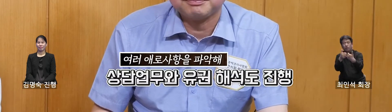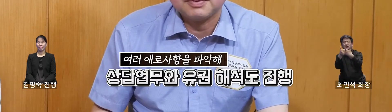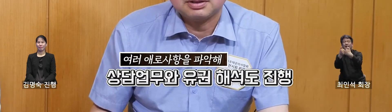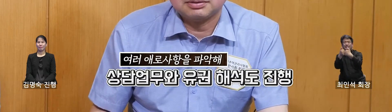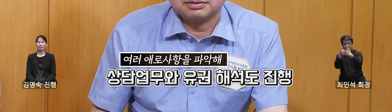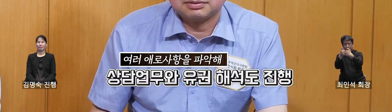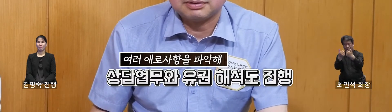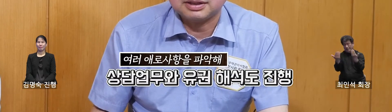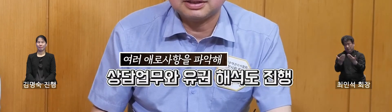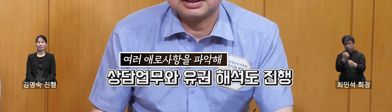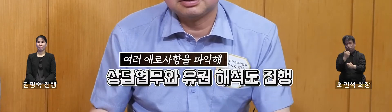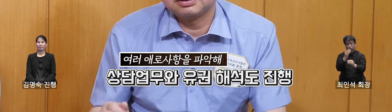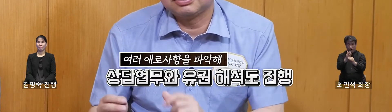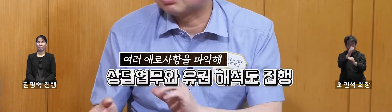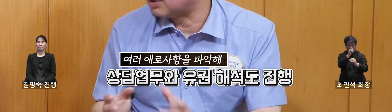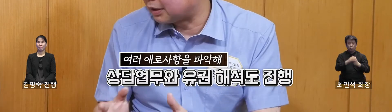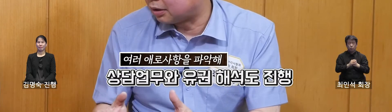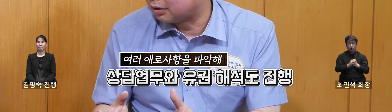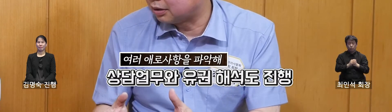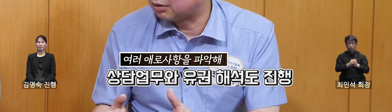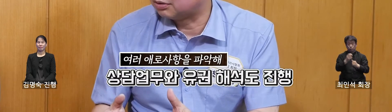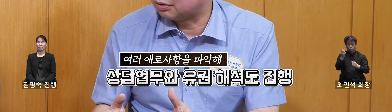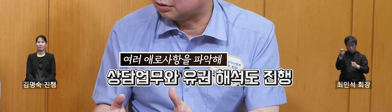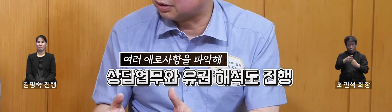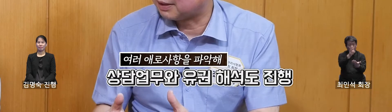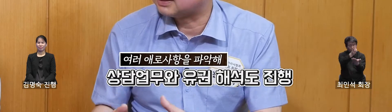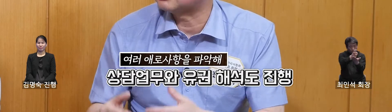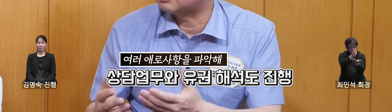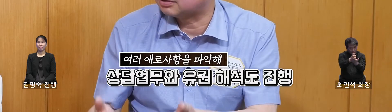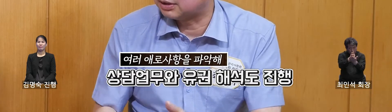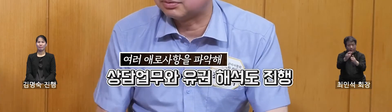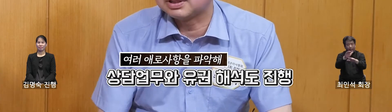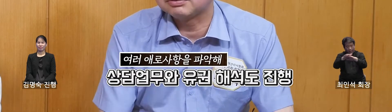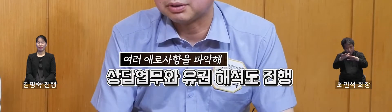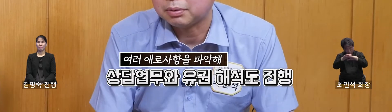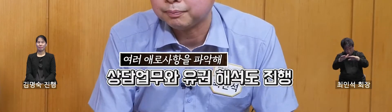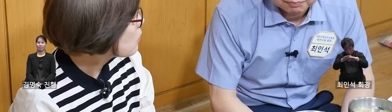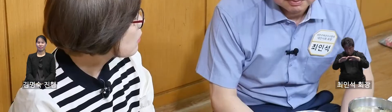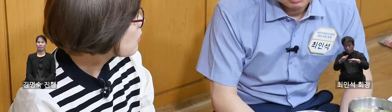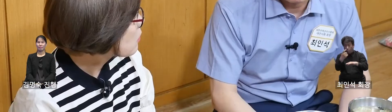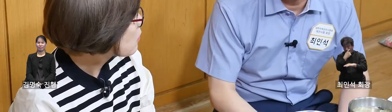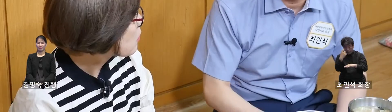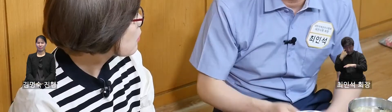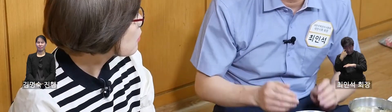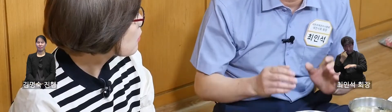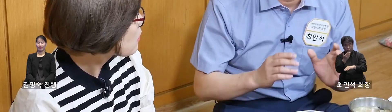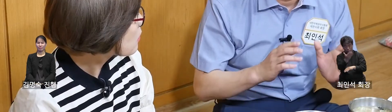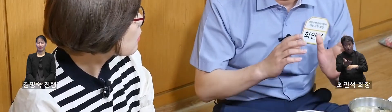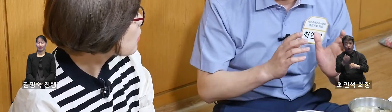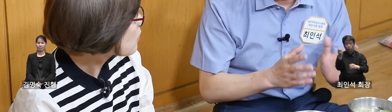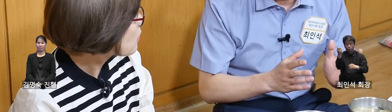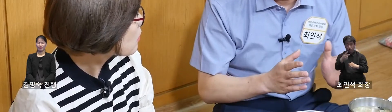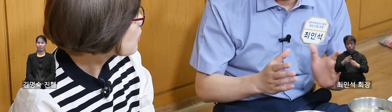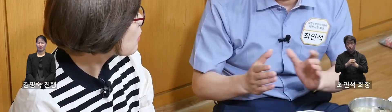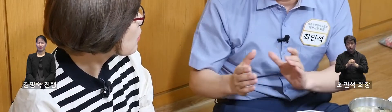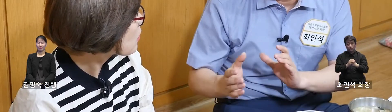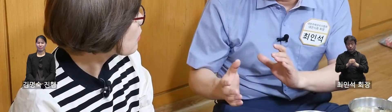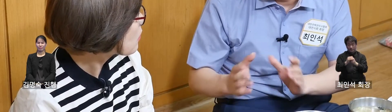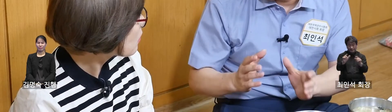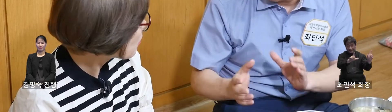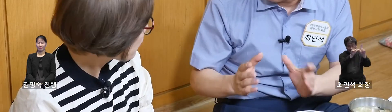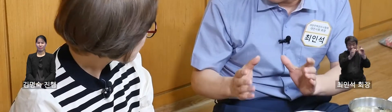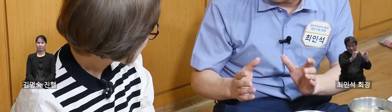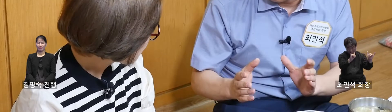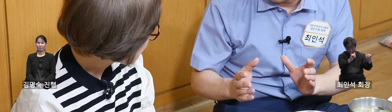있고요. 관련한 그 유권에서 이런 것들도 이제 많이 찾아서 제공을 하고 있고. 역시 이제 그 입주민들이나